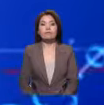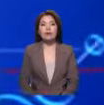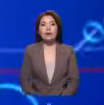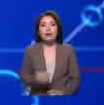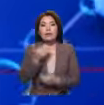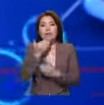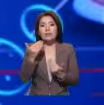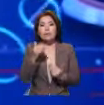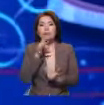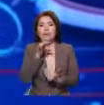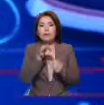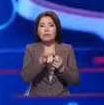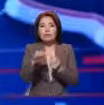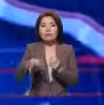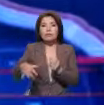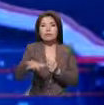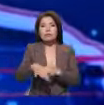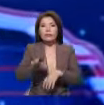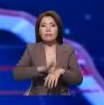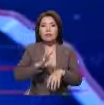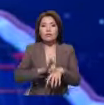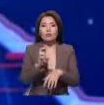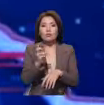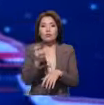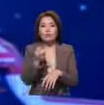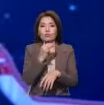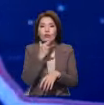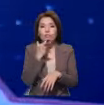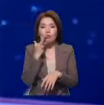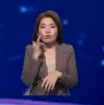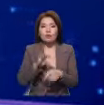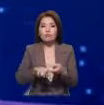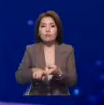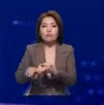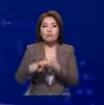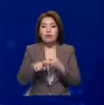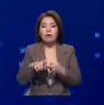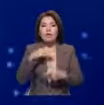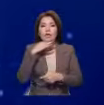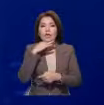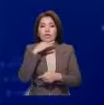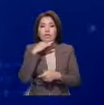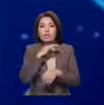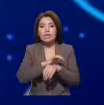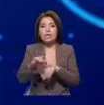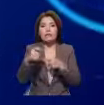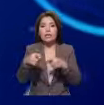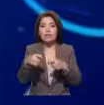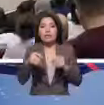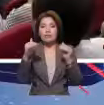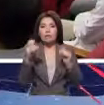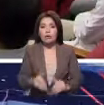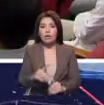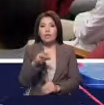Соңғы уақытта өңірлерде бруцеллез бен ауысыл жұқпалы аурулары жиі тіркеліп жатыр. Бұл ет экспортының төмендеуіне әкеп соғады. Мәжіліс депутаты Нұржан